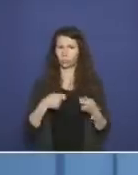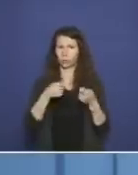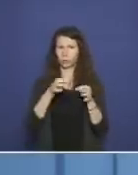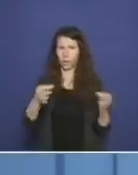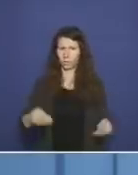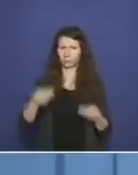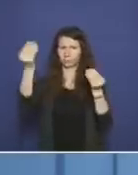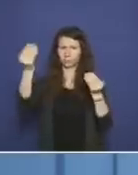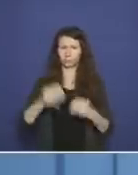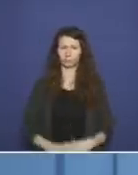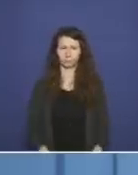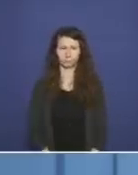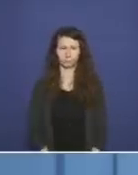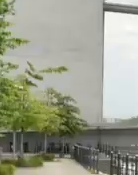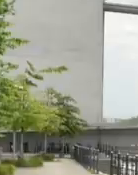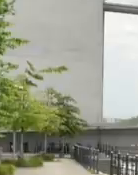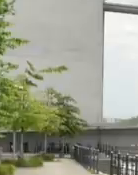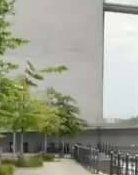vorgelegt.